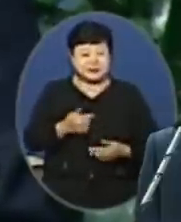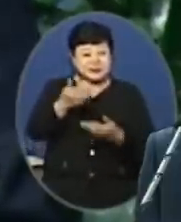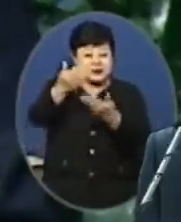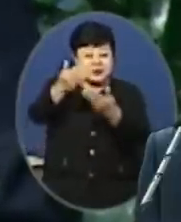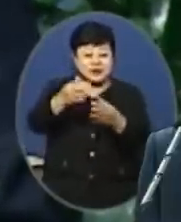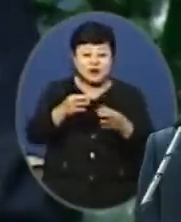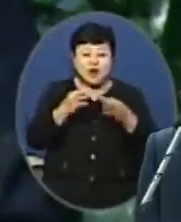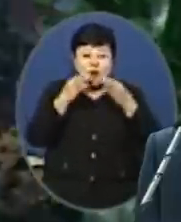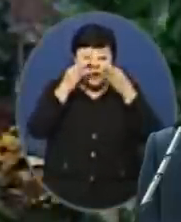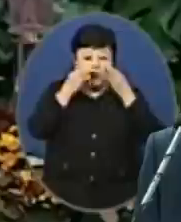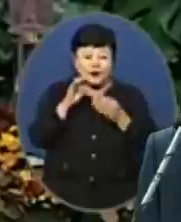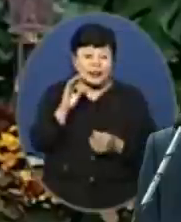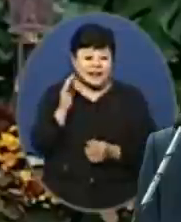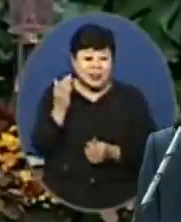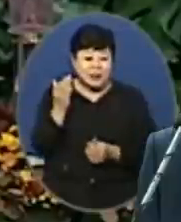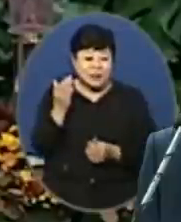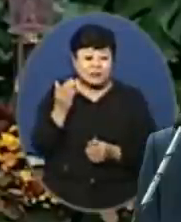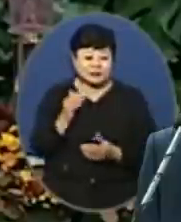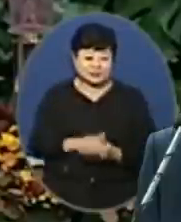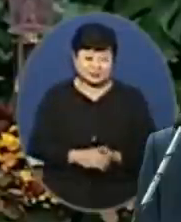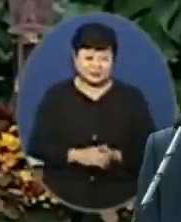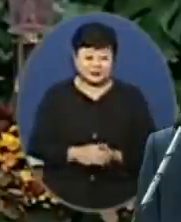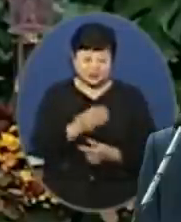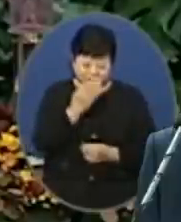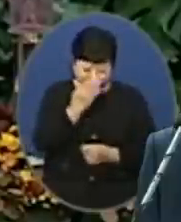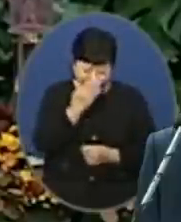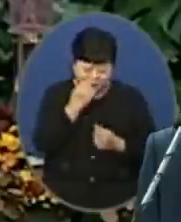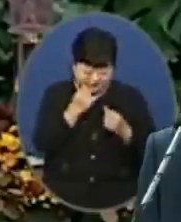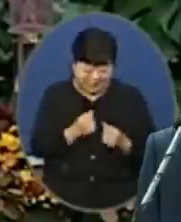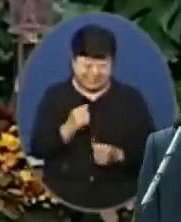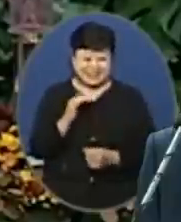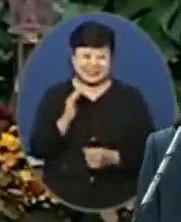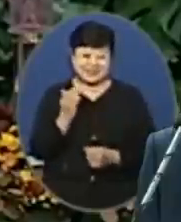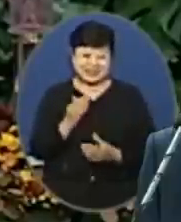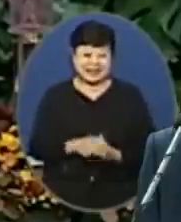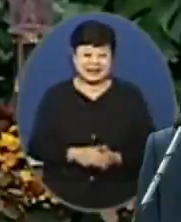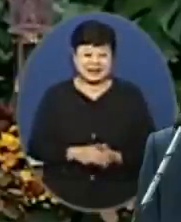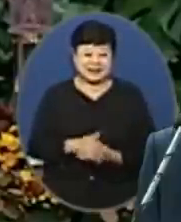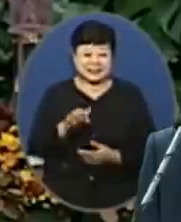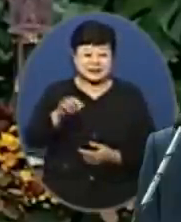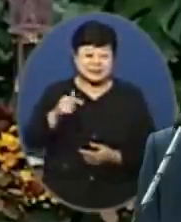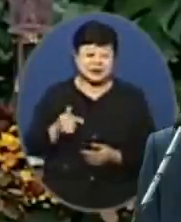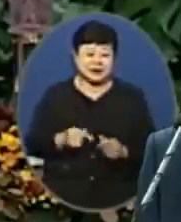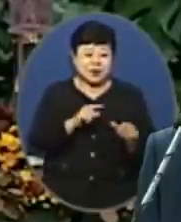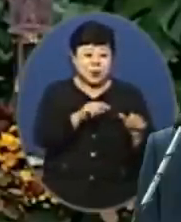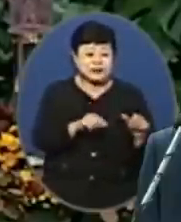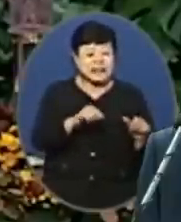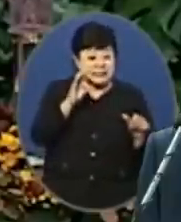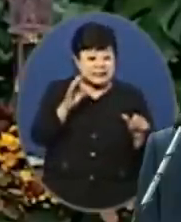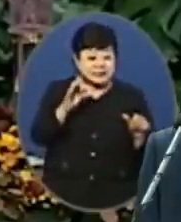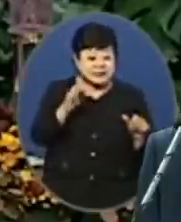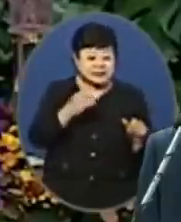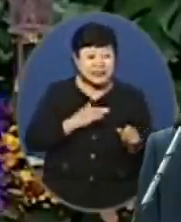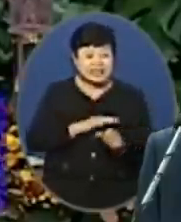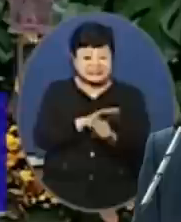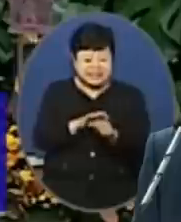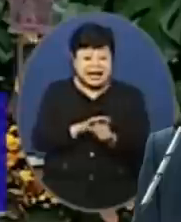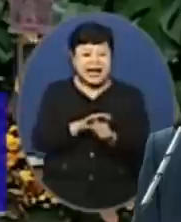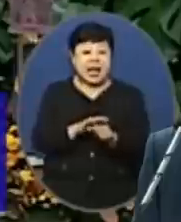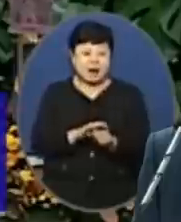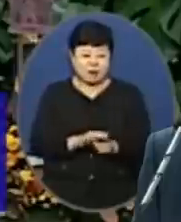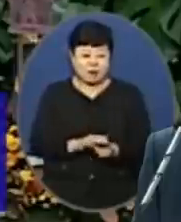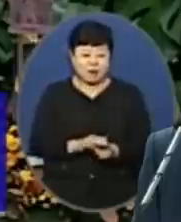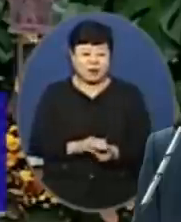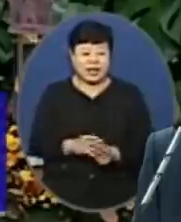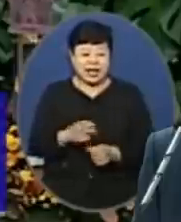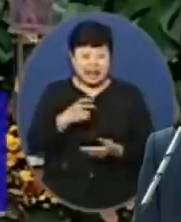하려고 노력을 하게 되고 겸손한 삶을 살게 되는 것입니다. 신명기 5장 10절에 보면 나를 사랑하고